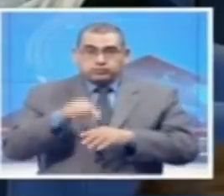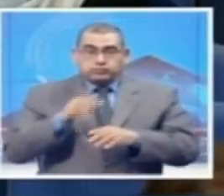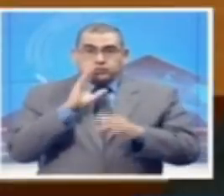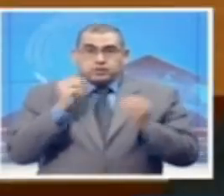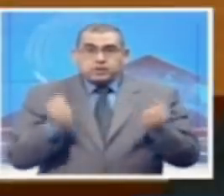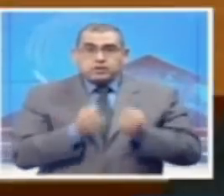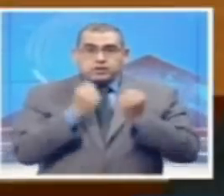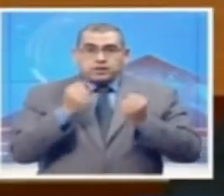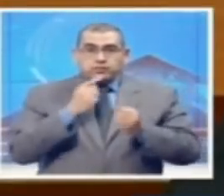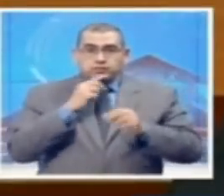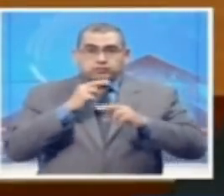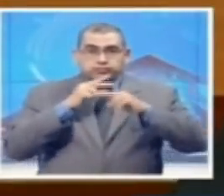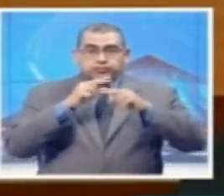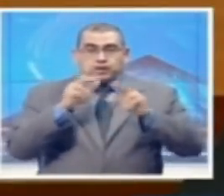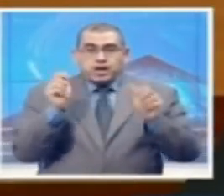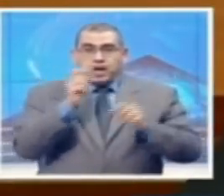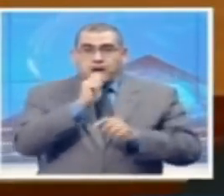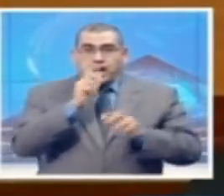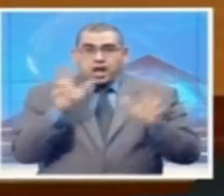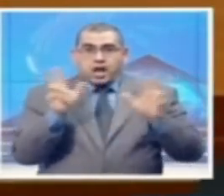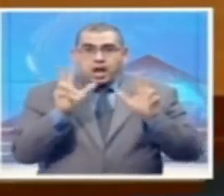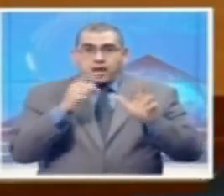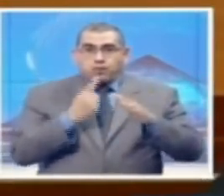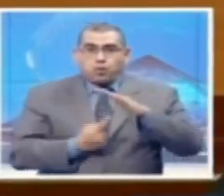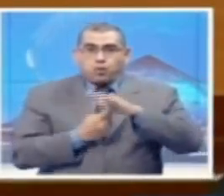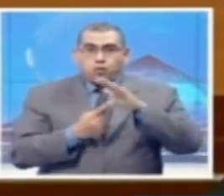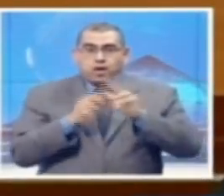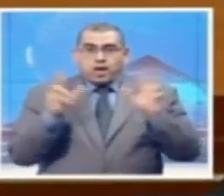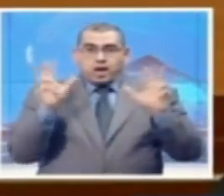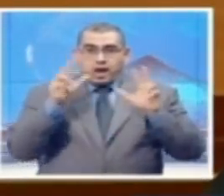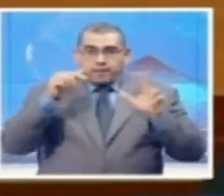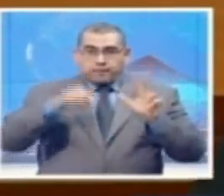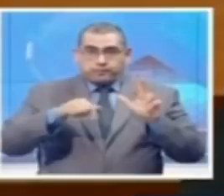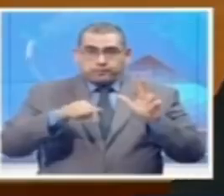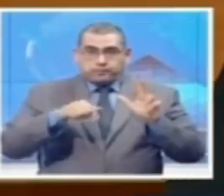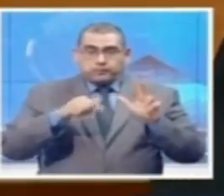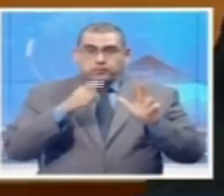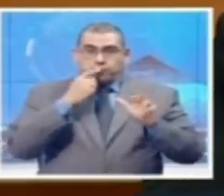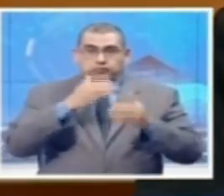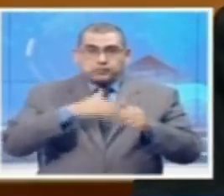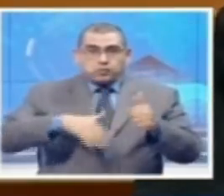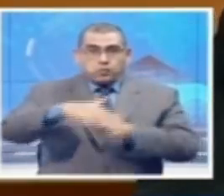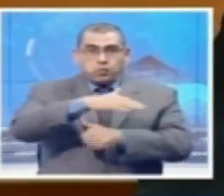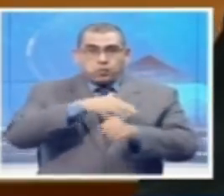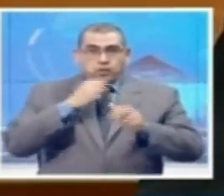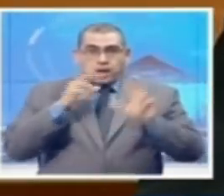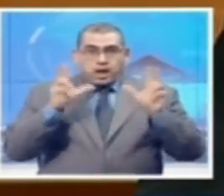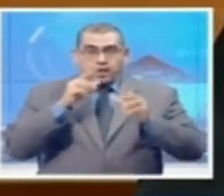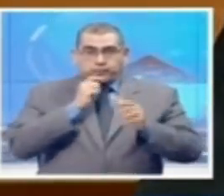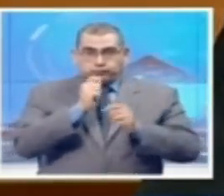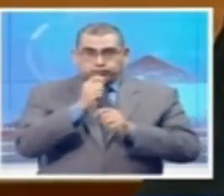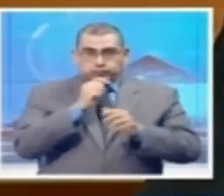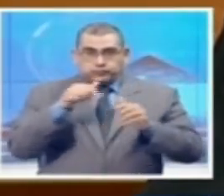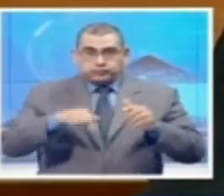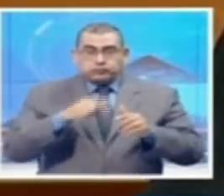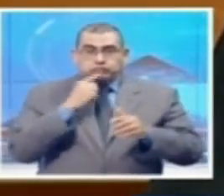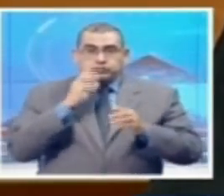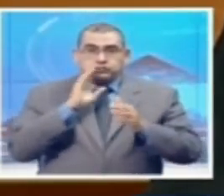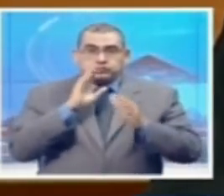مهارات التحدث الإعلامي مع كليات الإعلام ومع الهيئة الوطنية للإعلام.